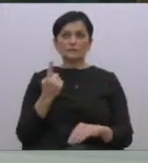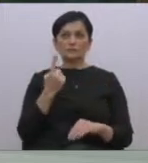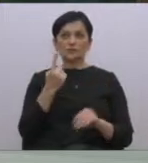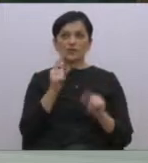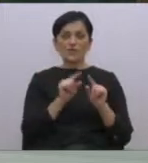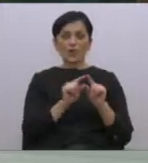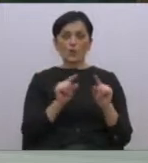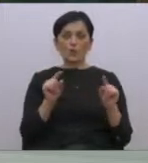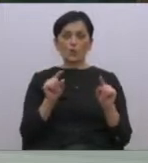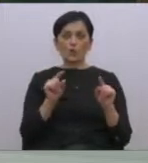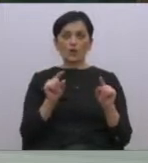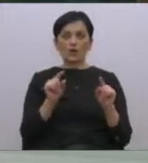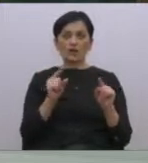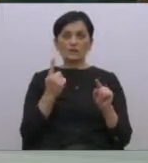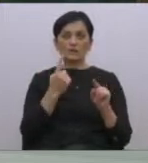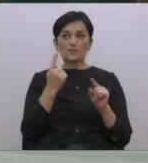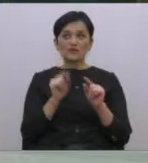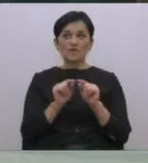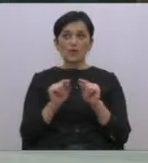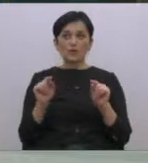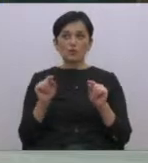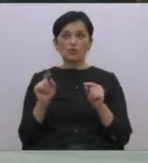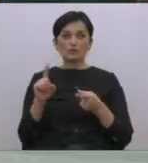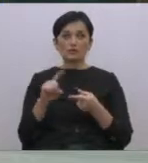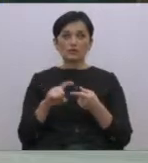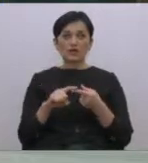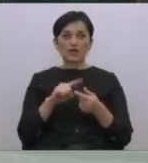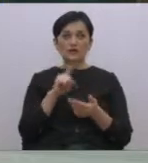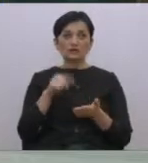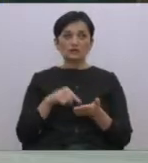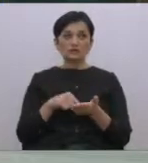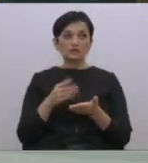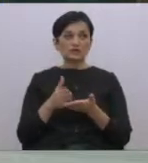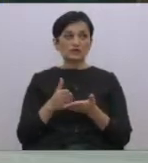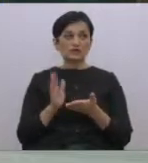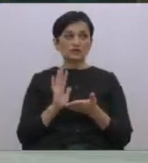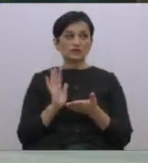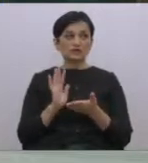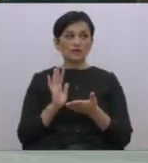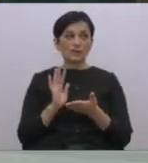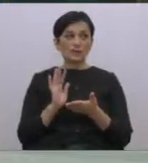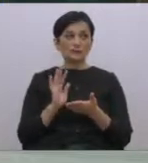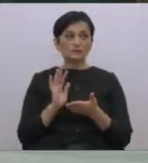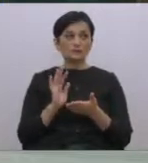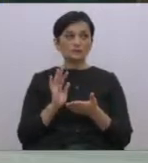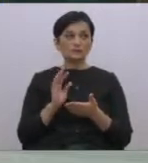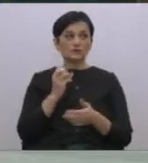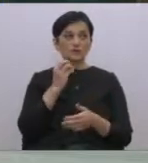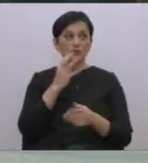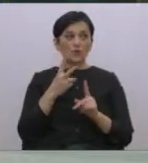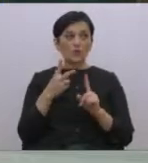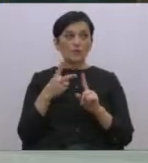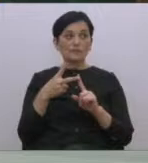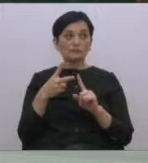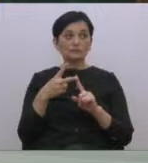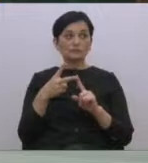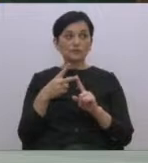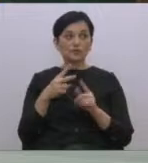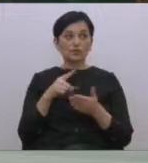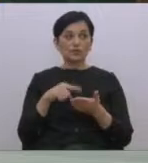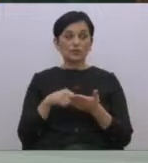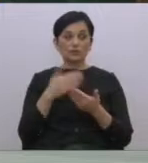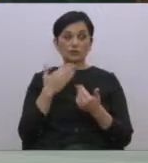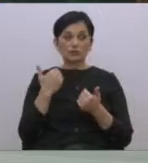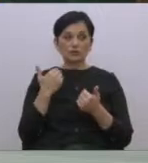პირველ მუხლის პირველ პუნქტთან დაკავშირებით კითხვები არ არის. ცვლილებაში არის. კი ბატონო, მეორესთან კითხვები არ არის,